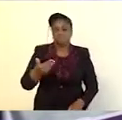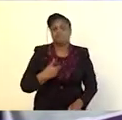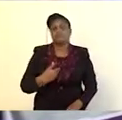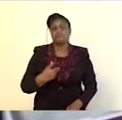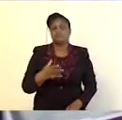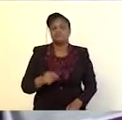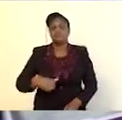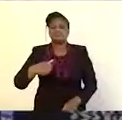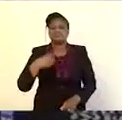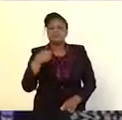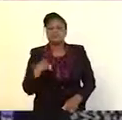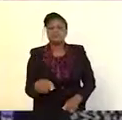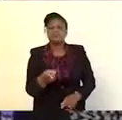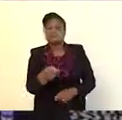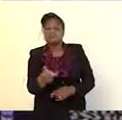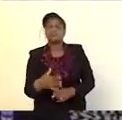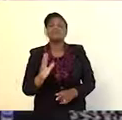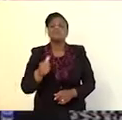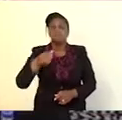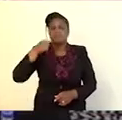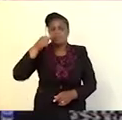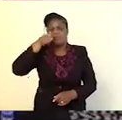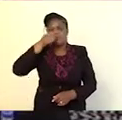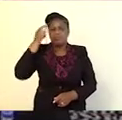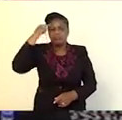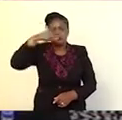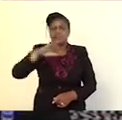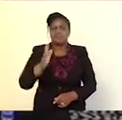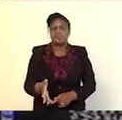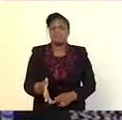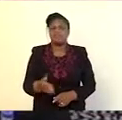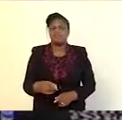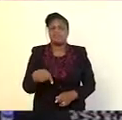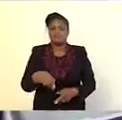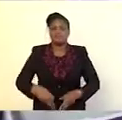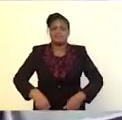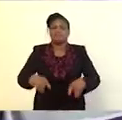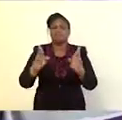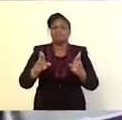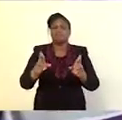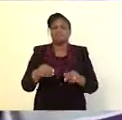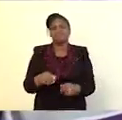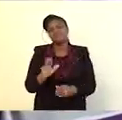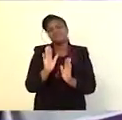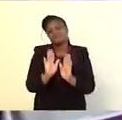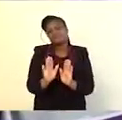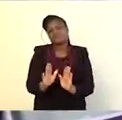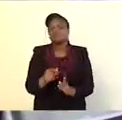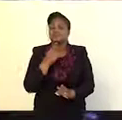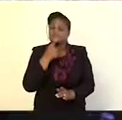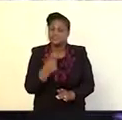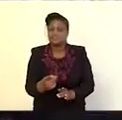vemakombi. Ndine experience yakati one day per road. Kana kupfura. Ndine experience yakati one day per road. Pe day. Asi regai